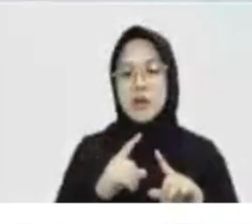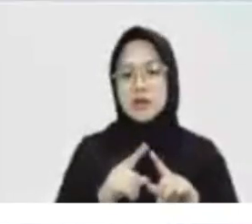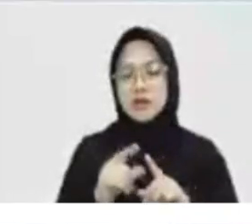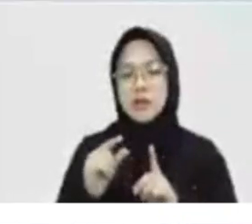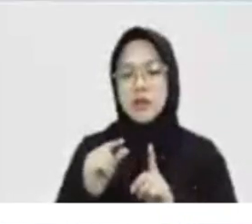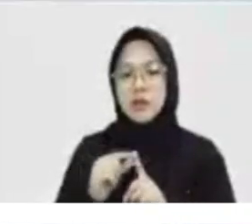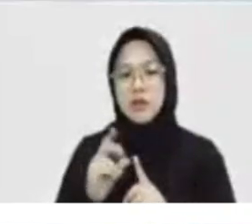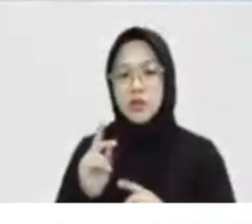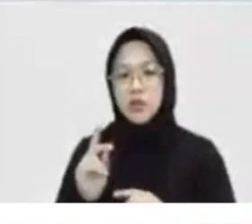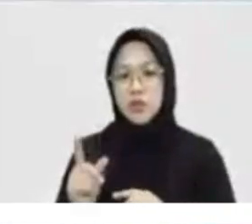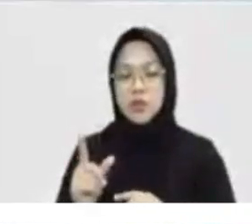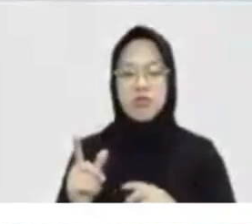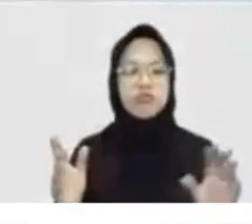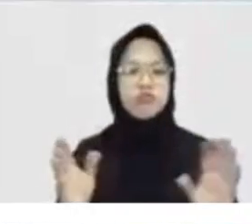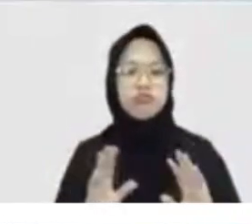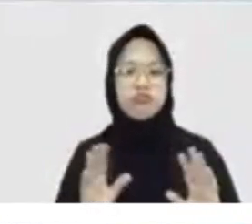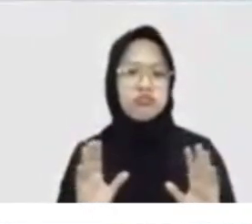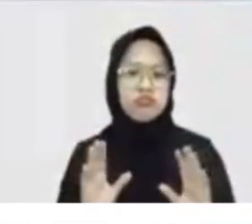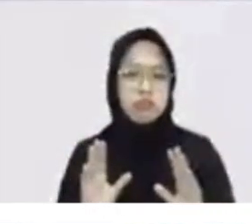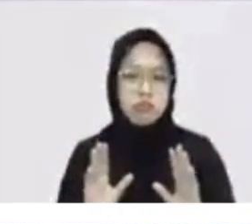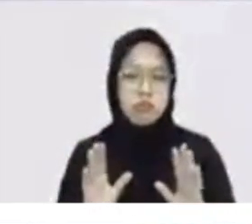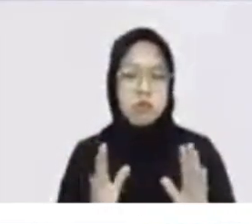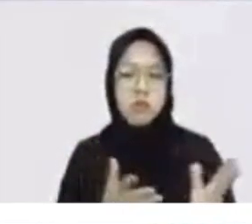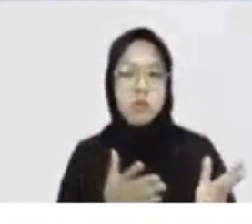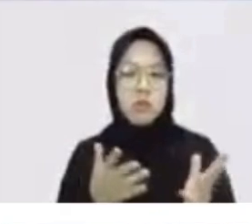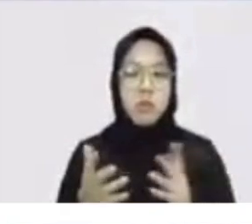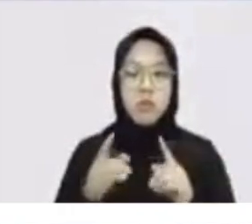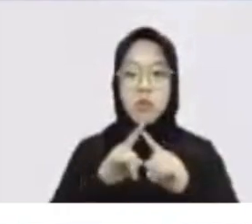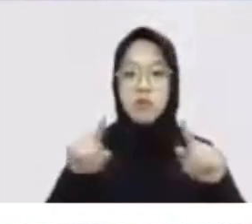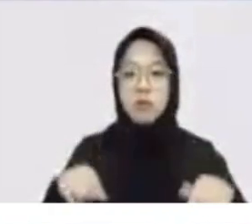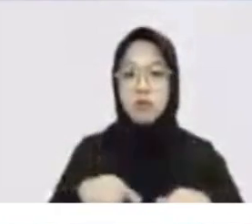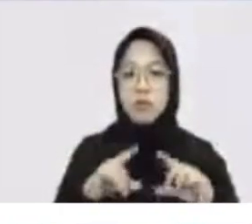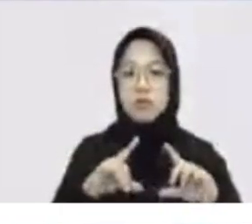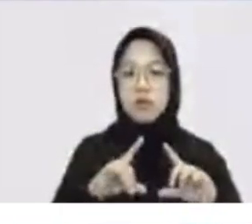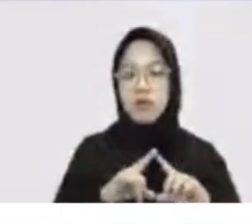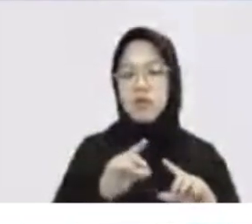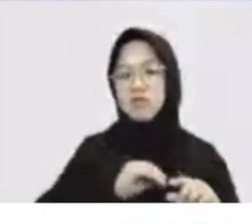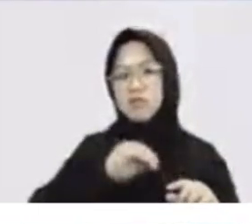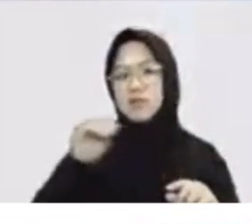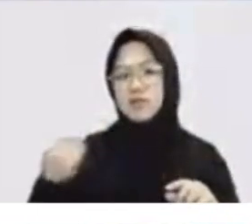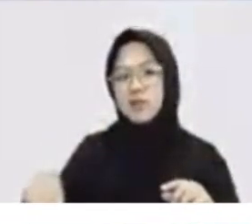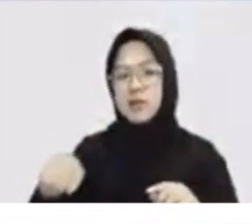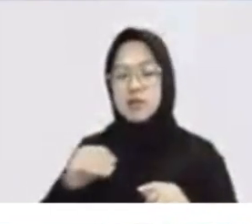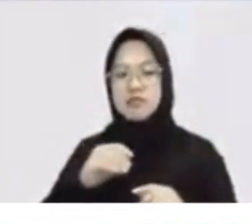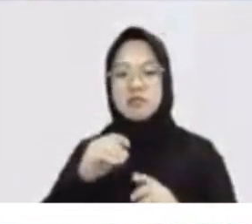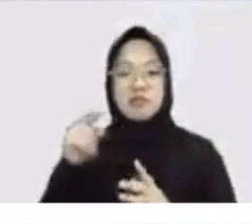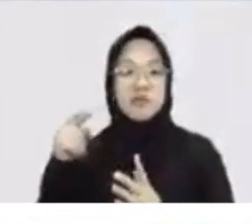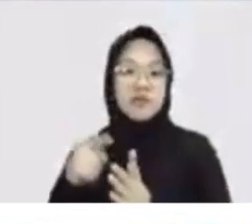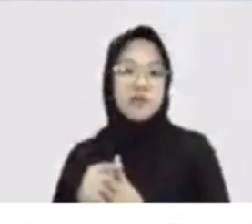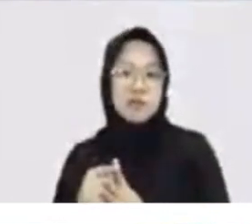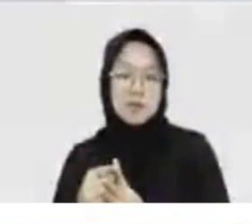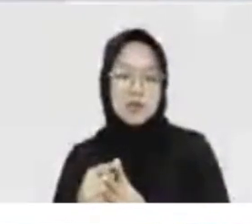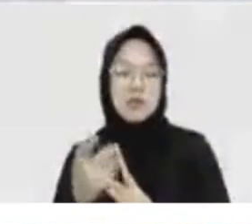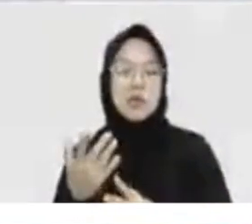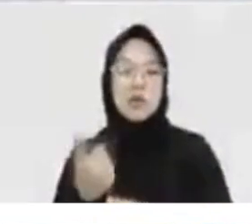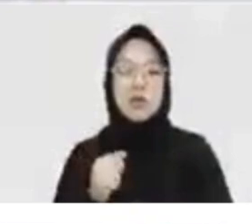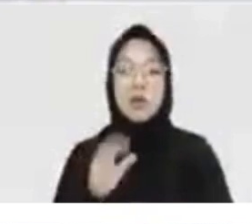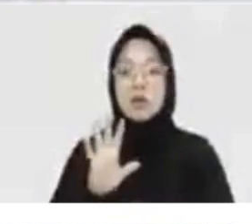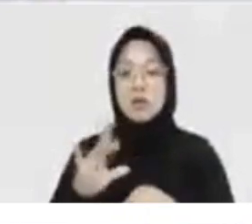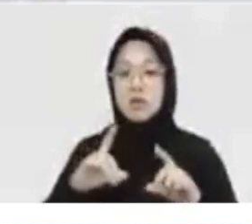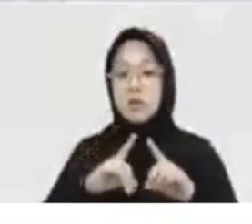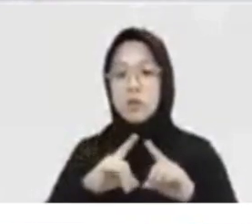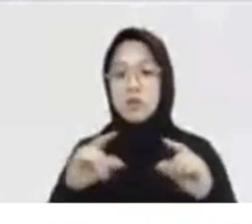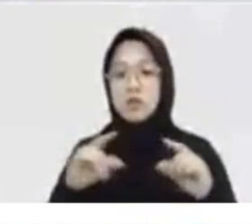dengan tidak membawa form membawa formulir model a pindah memilih dari TPS asalnya dan diberikan lima surat suara Vida bukti